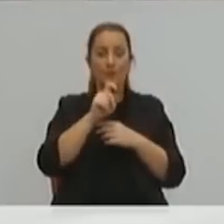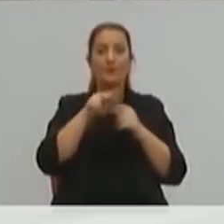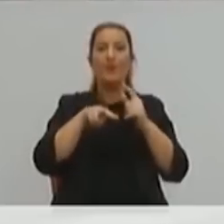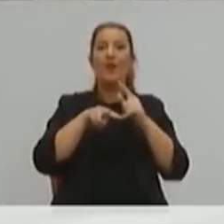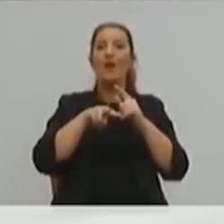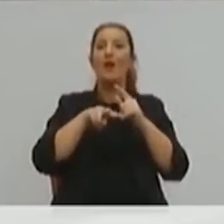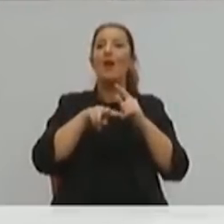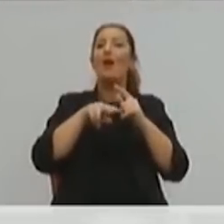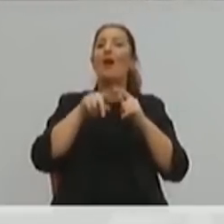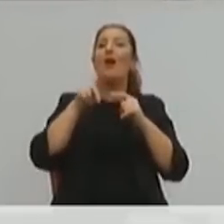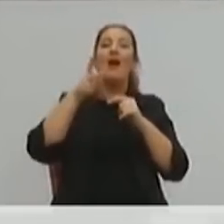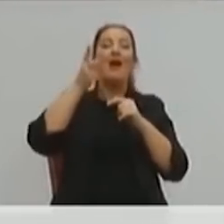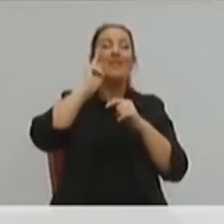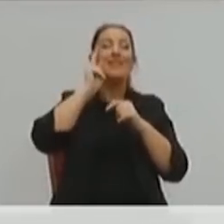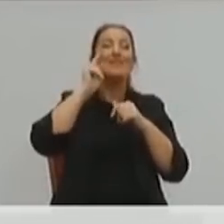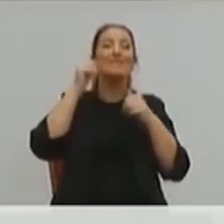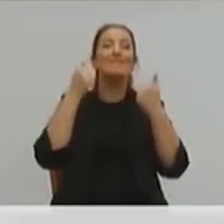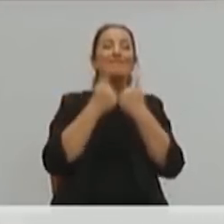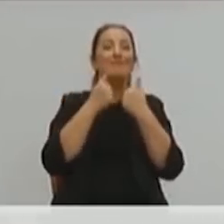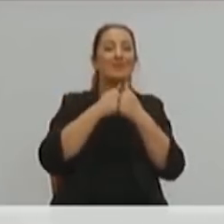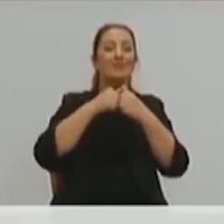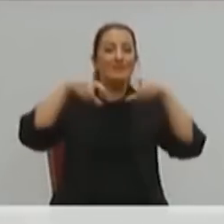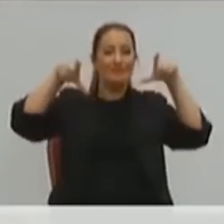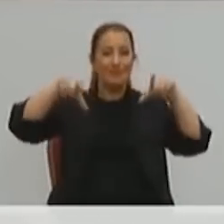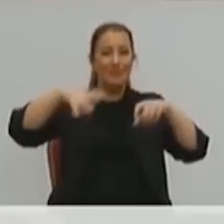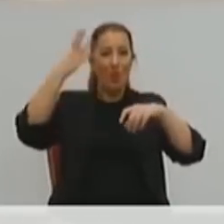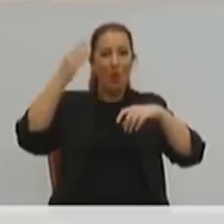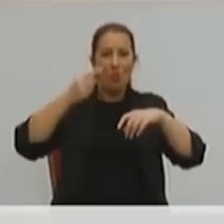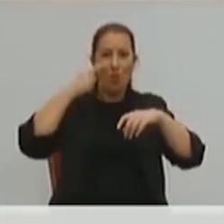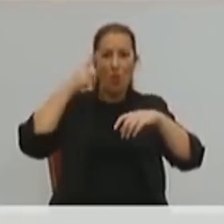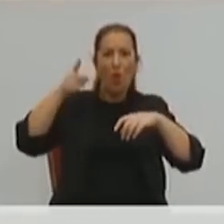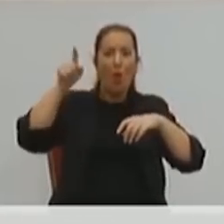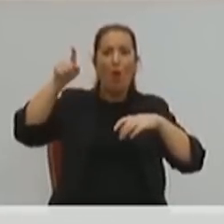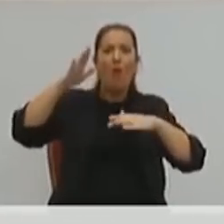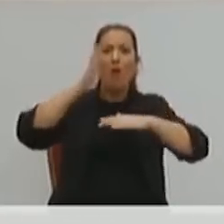Ali Sami Yastal'ın olduğu yer. Residence'lar yükseliyor.